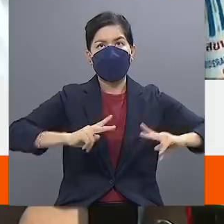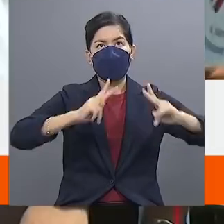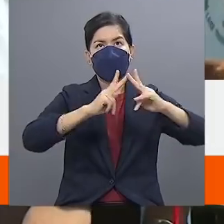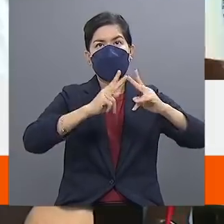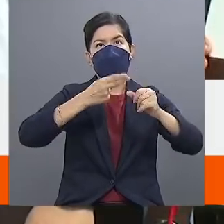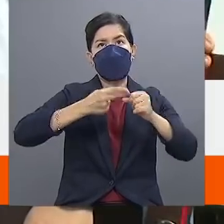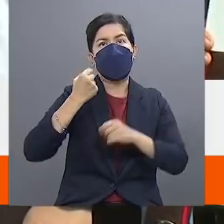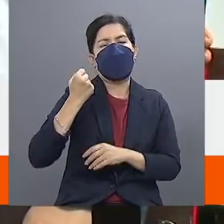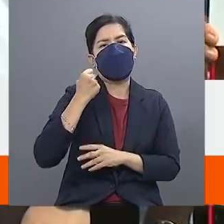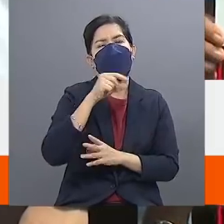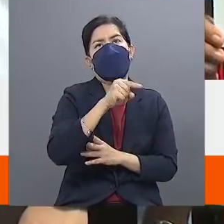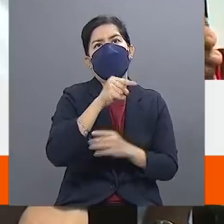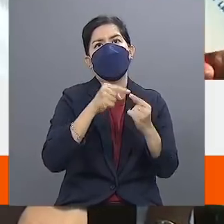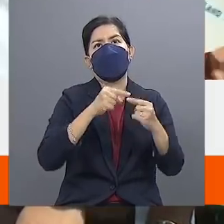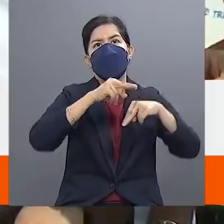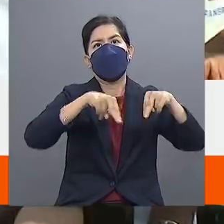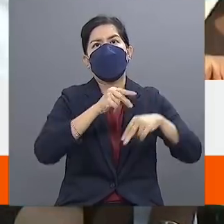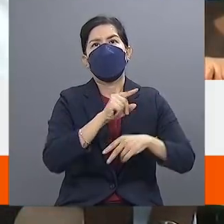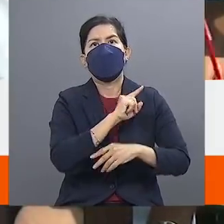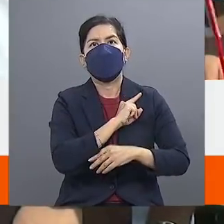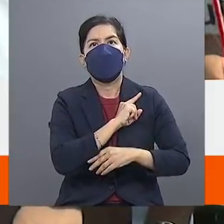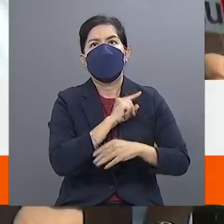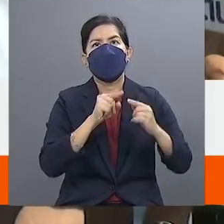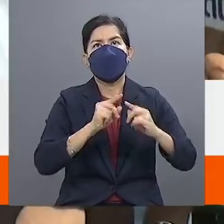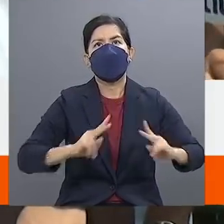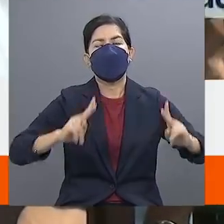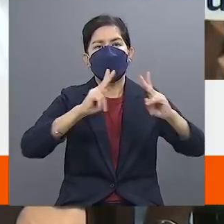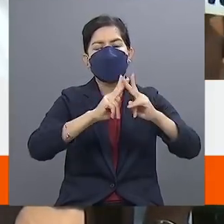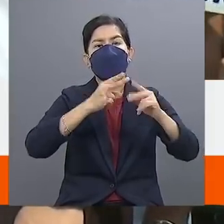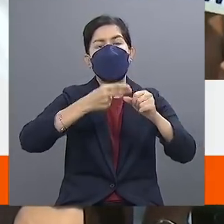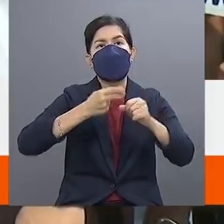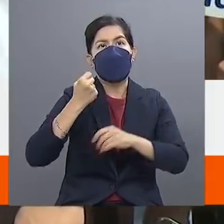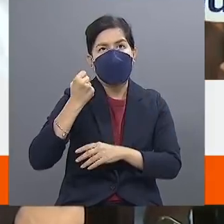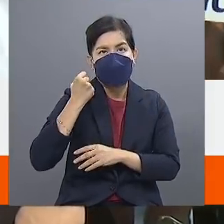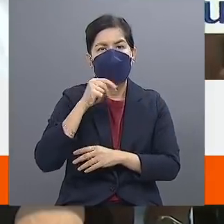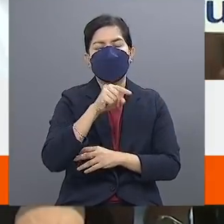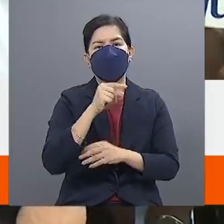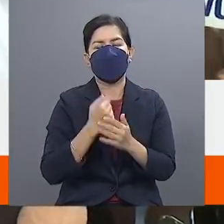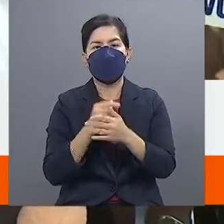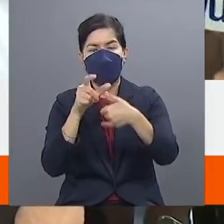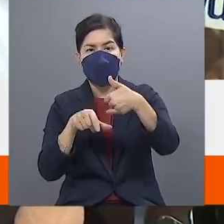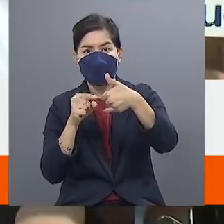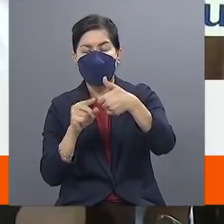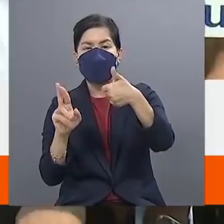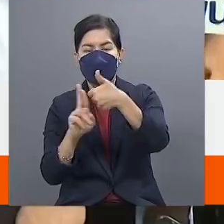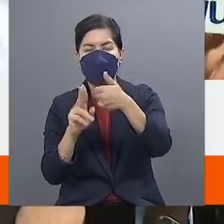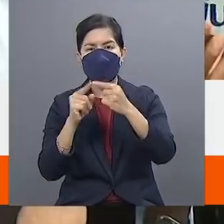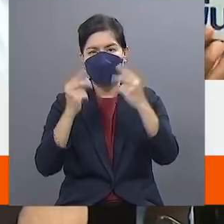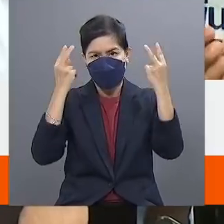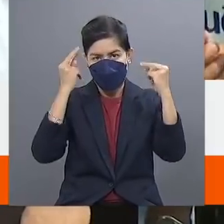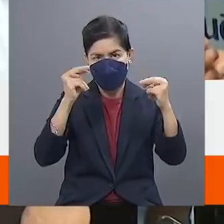ดูแลกระทรวงพลังงานอีกตำแหน่งนึงท่านเป็นรองนายกรัฐมนตรีดูแลด้านเศรษ